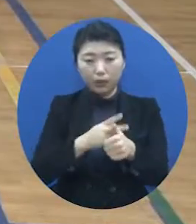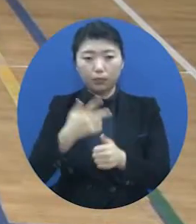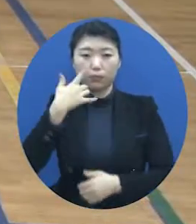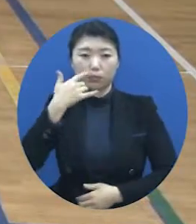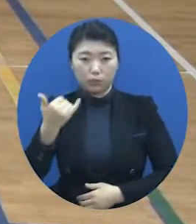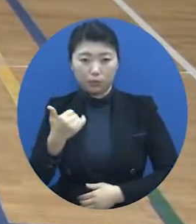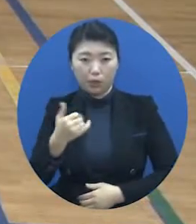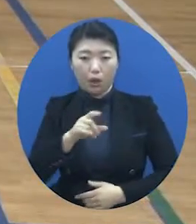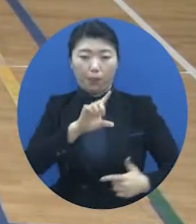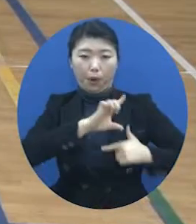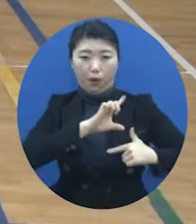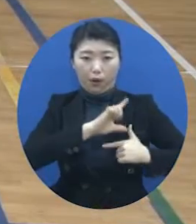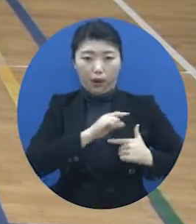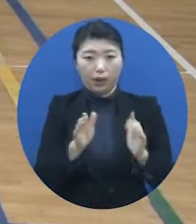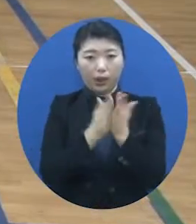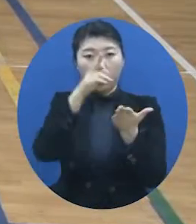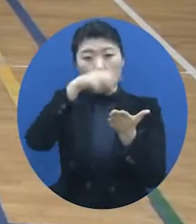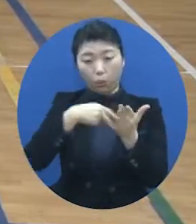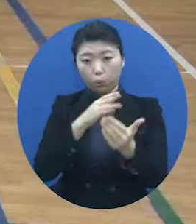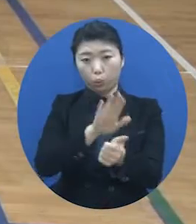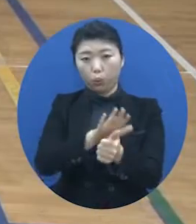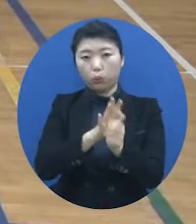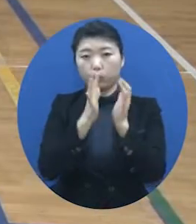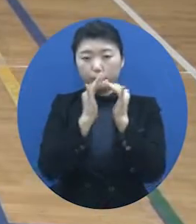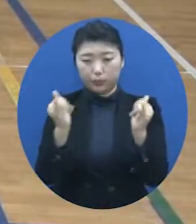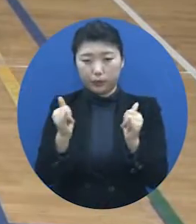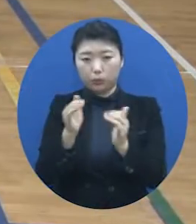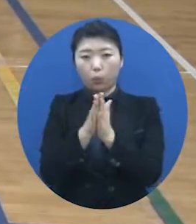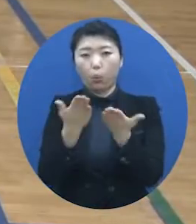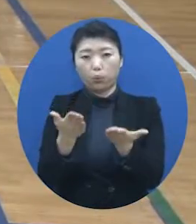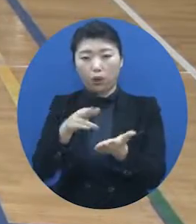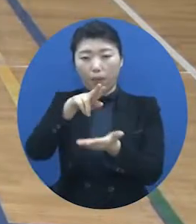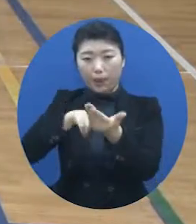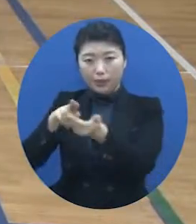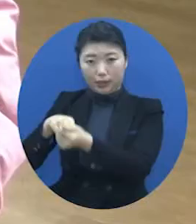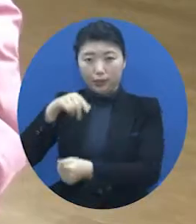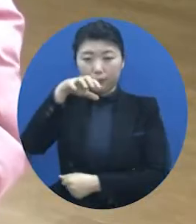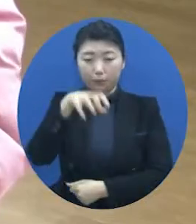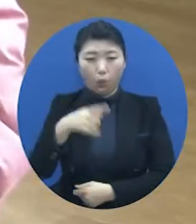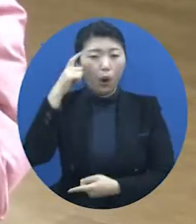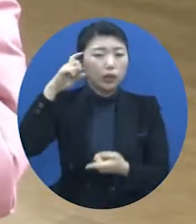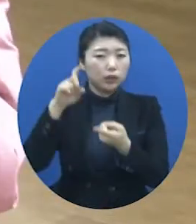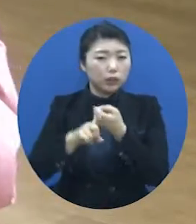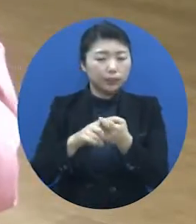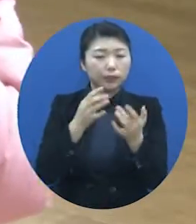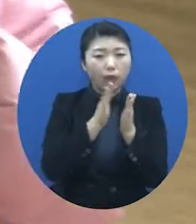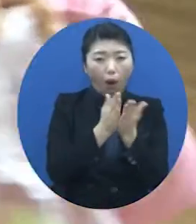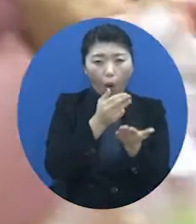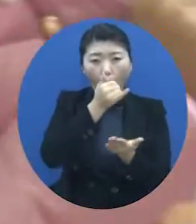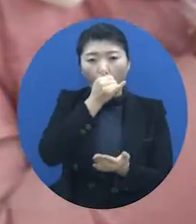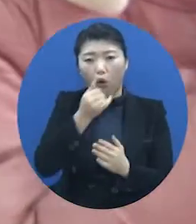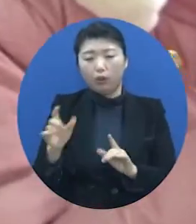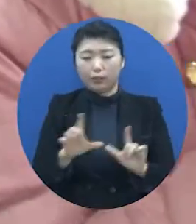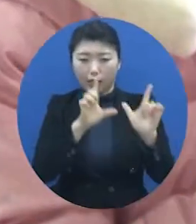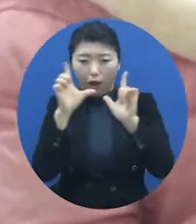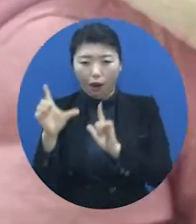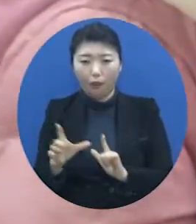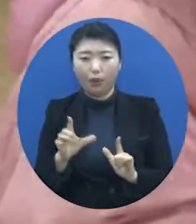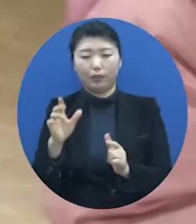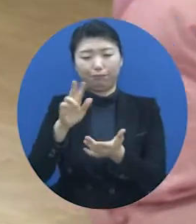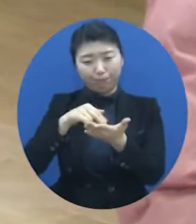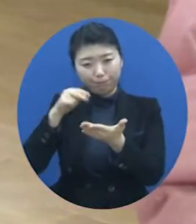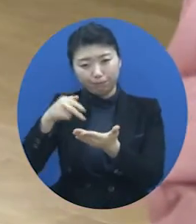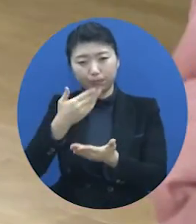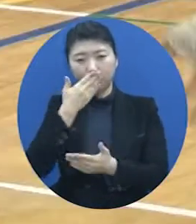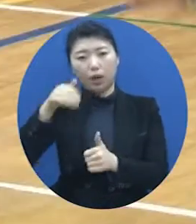교사와 학부모 명예사서 도우미들이 함께 준비한 도서 바자회는 책에 관심을 갖고 독서를 생활화할